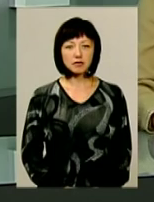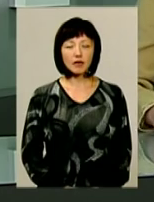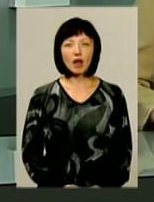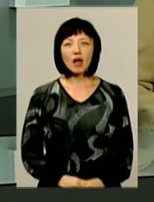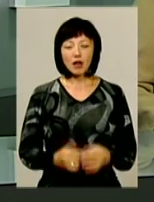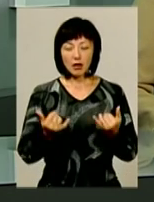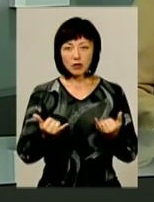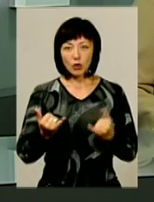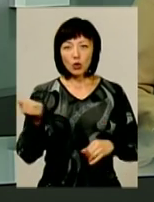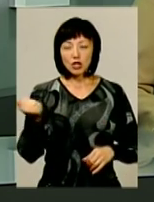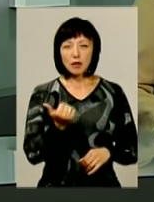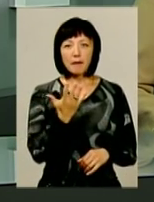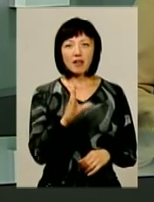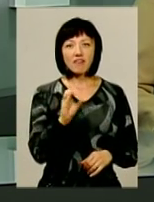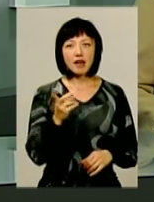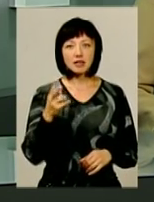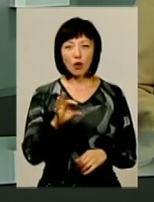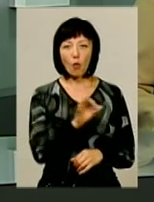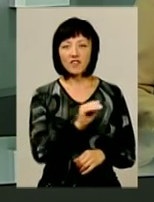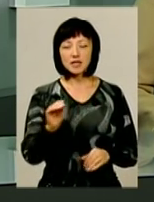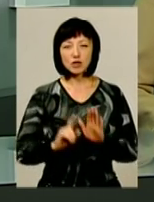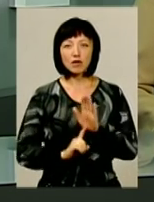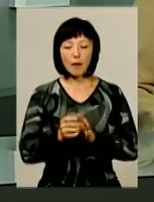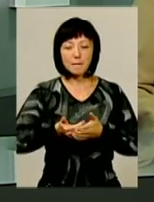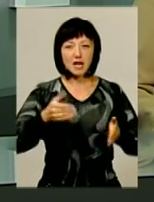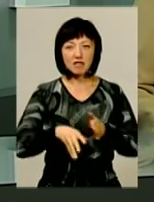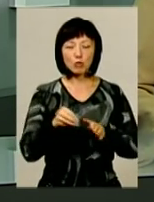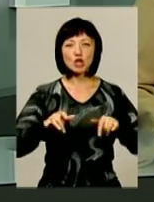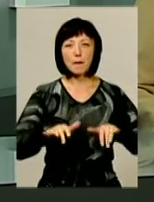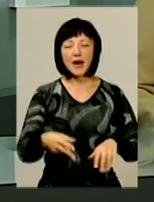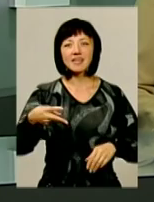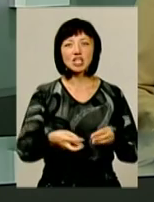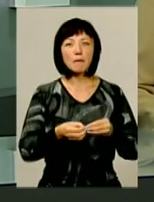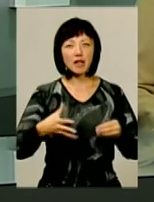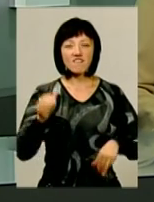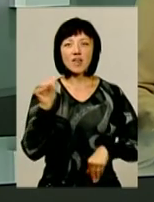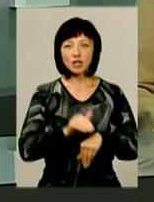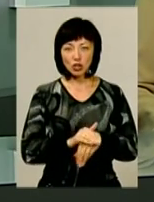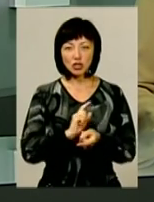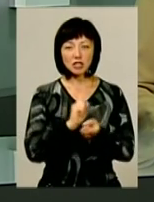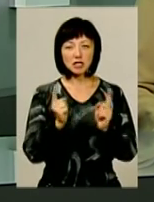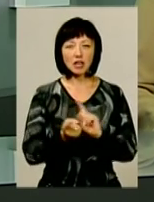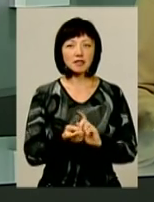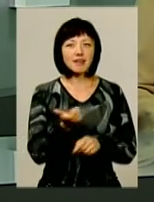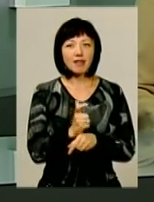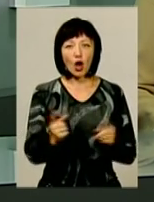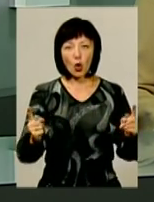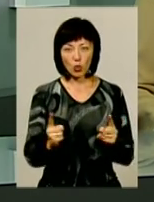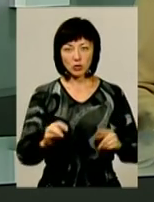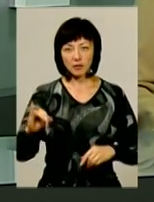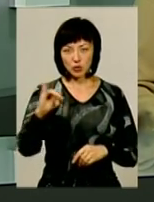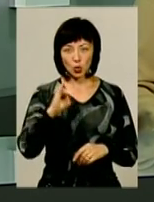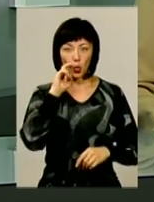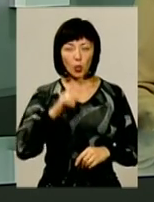На тижні 5 вересня офіційно стартувала передвиборча кампанія 2015, яка де-факто стане чи не найкоротшою в історії